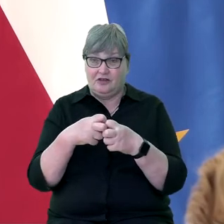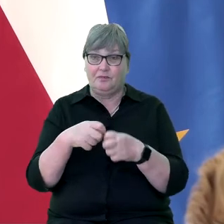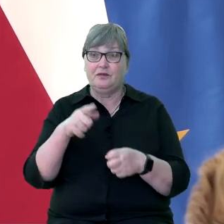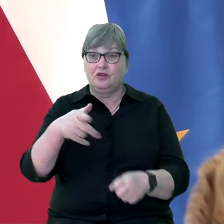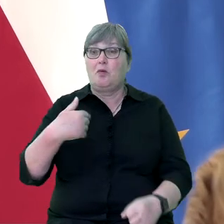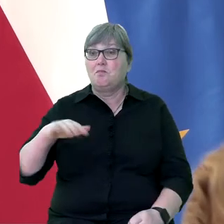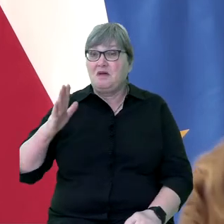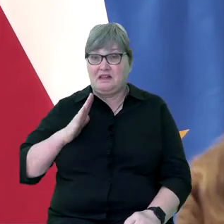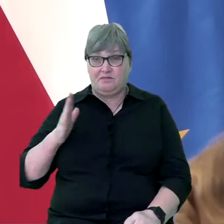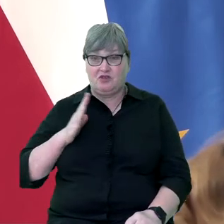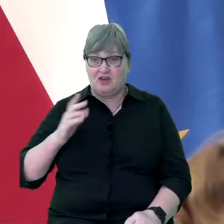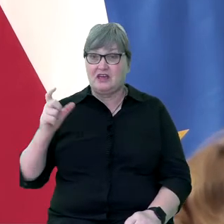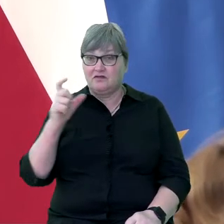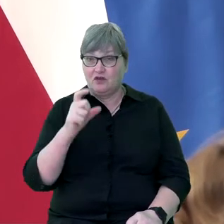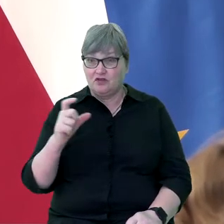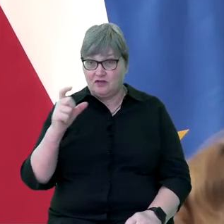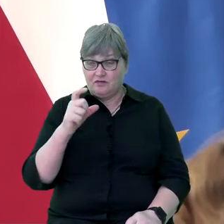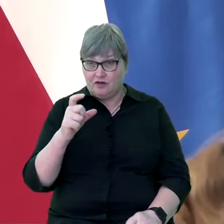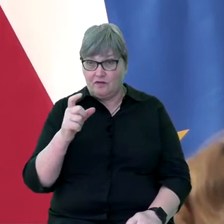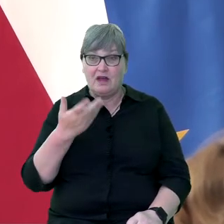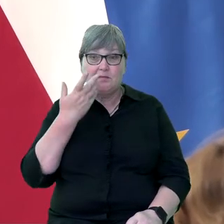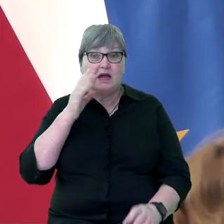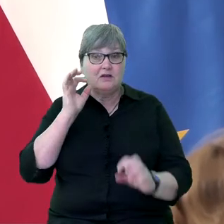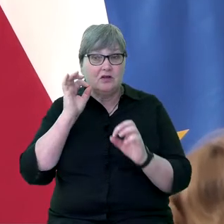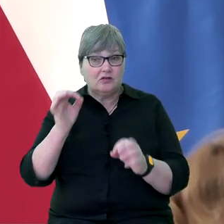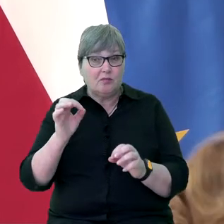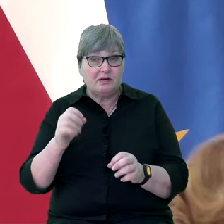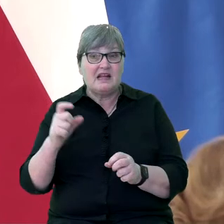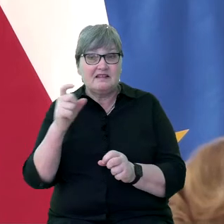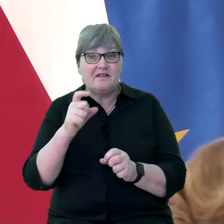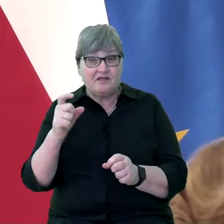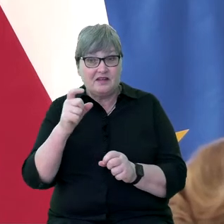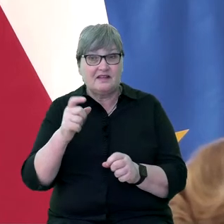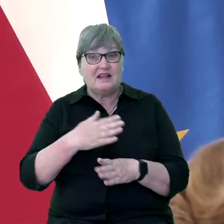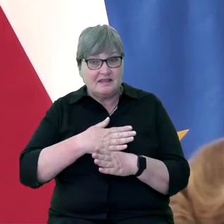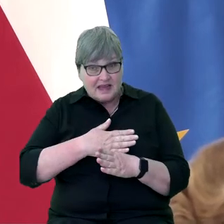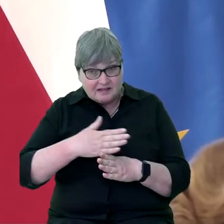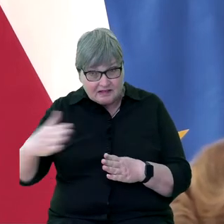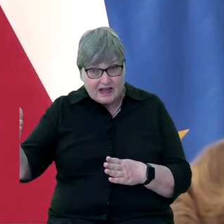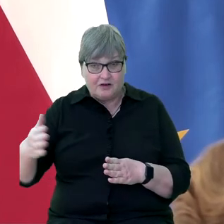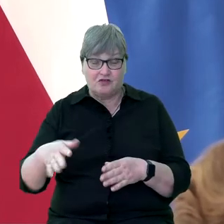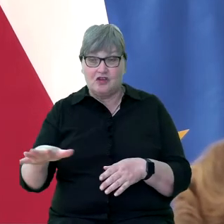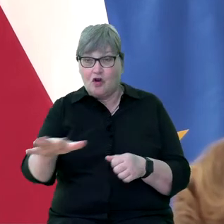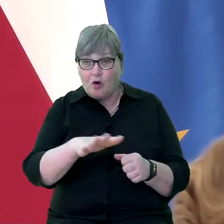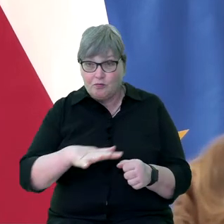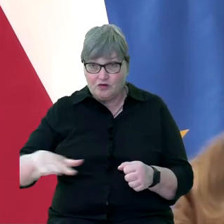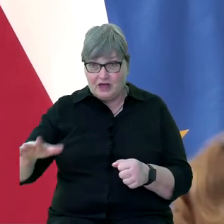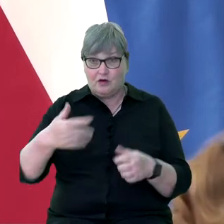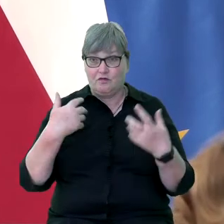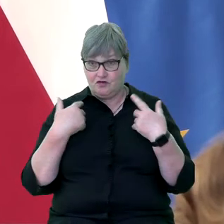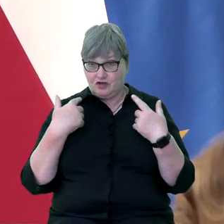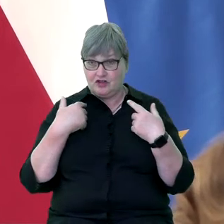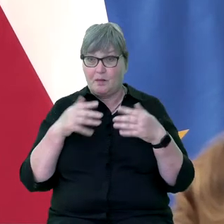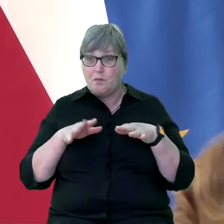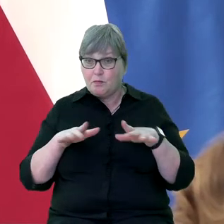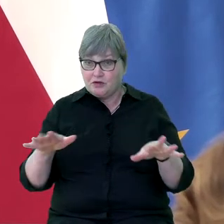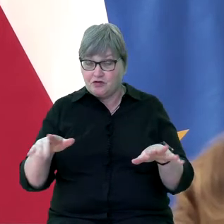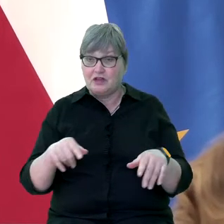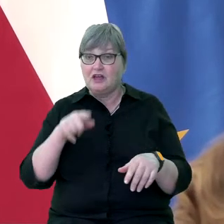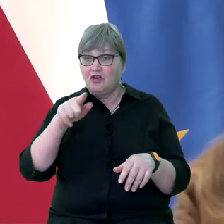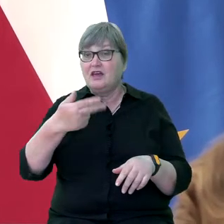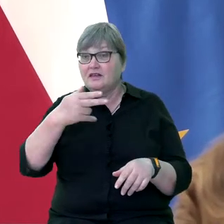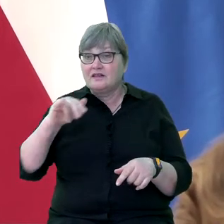Cyberbezpieczeństwo i skuteczna cyfryzacja kolejnych obszarów życia publicznego należą więc do priorytetów rządu.